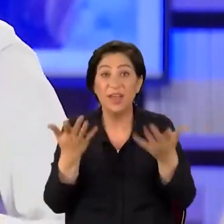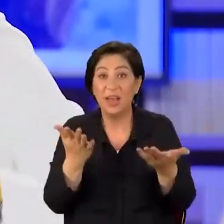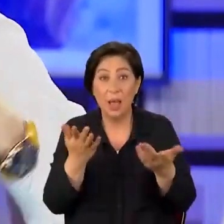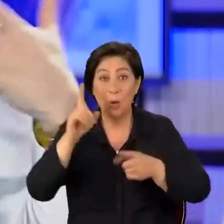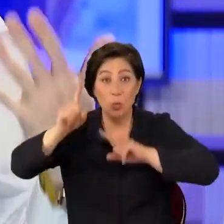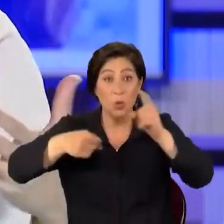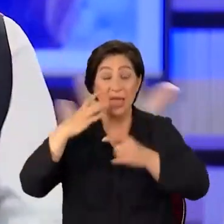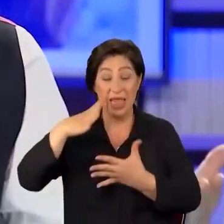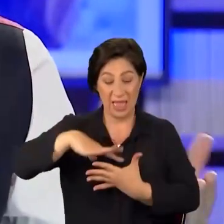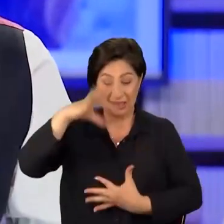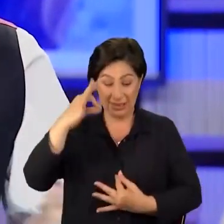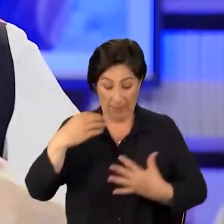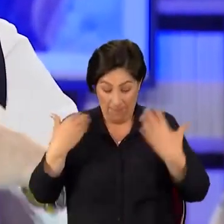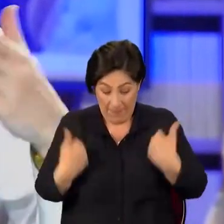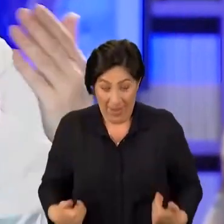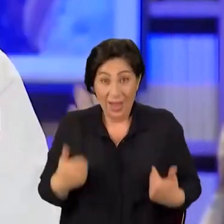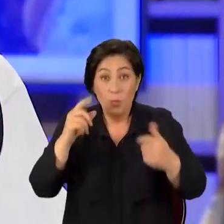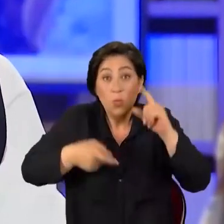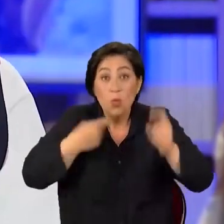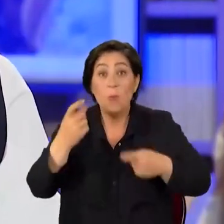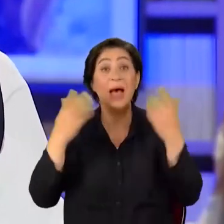dair, insan bedenini keşfetmeye dair